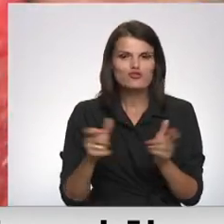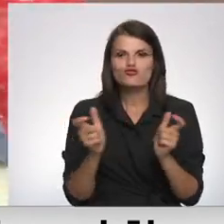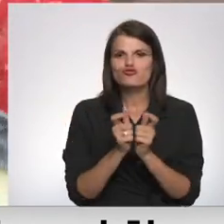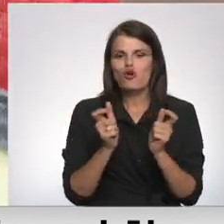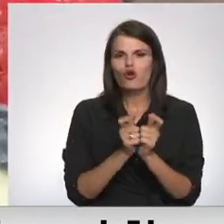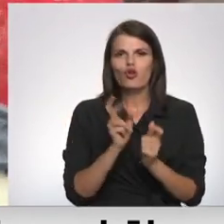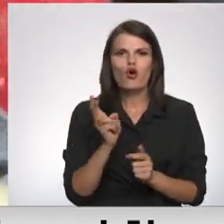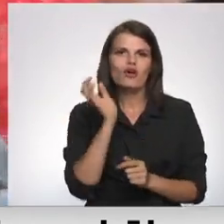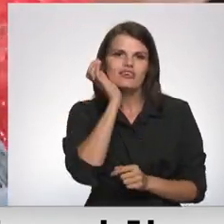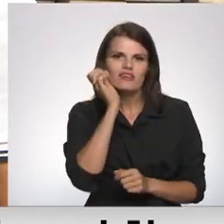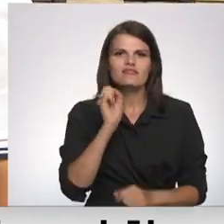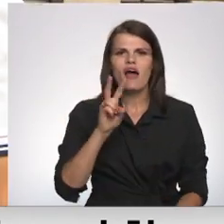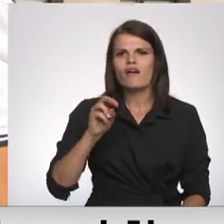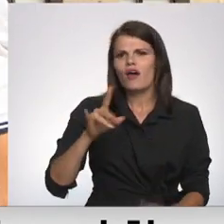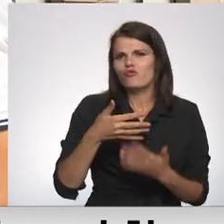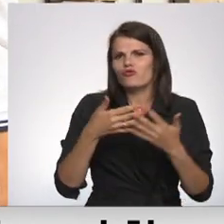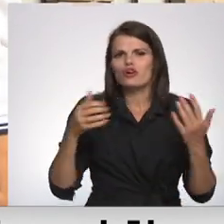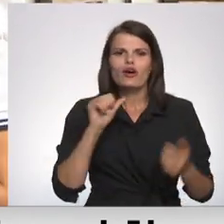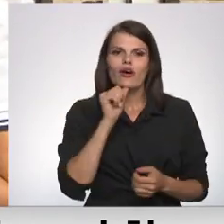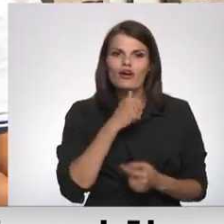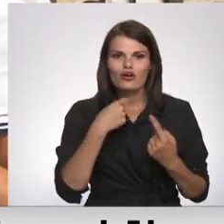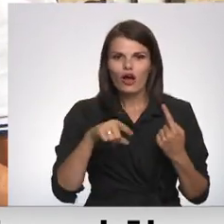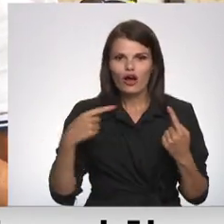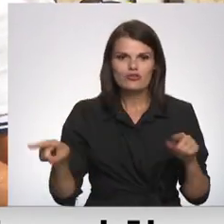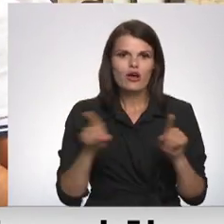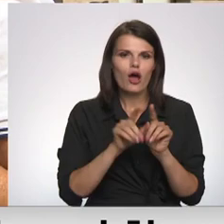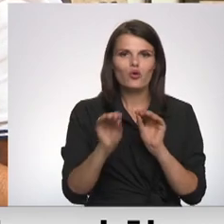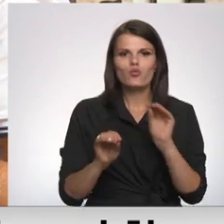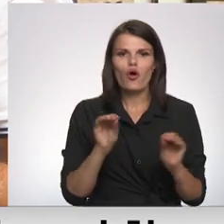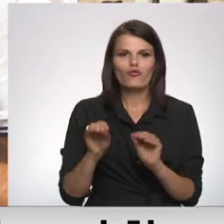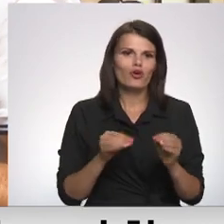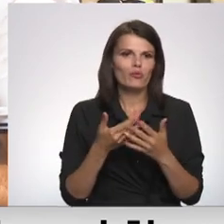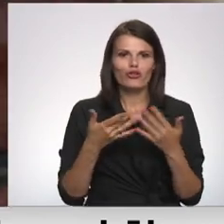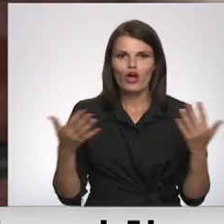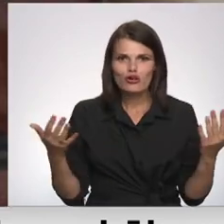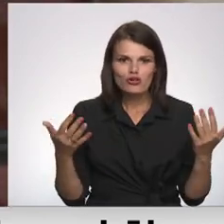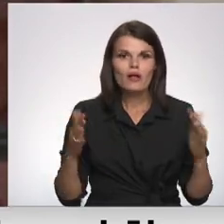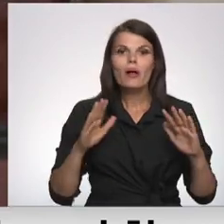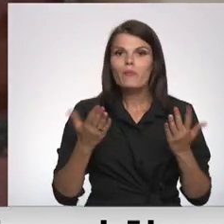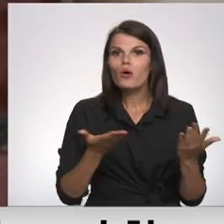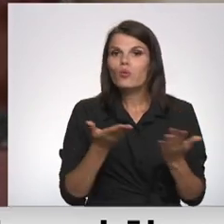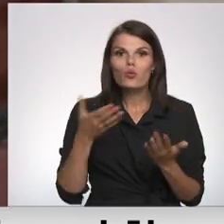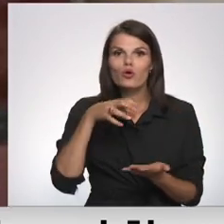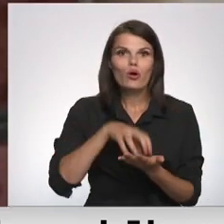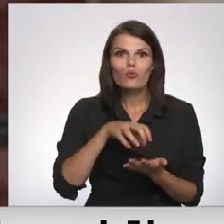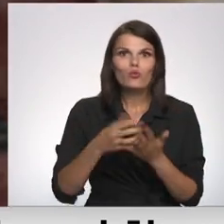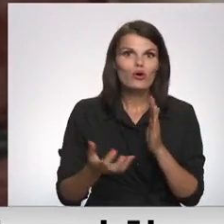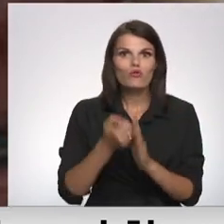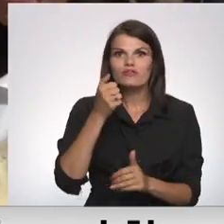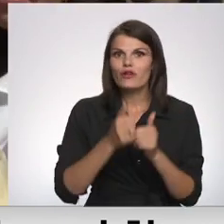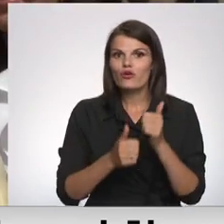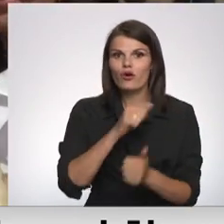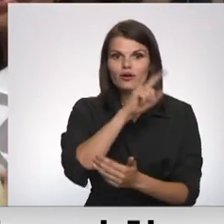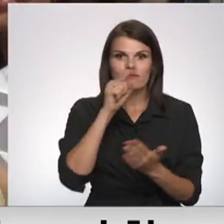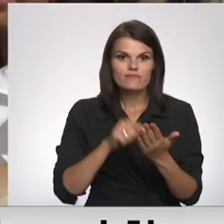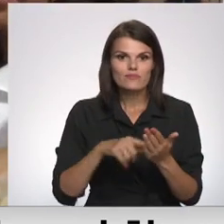Šokolādes, kokusriekstu, aveņu un vēl citas garšas. Arī noformējumi visdažādākie, bet kura kūka uzvarēs konkursā? Un